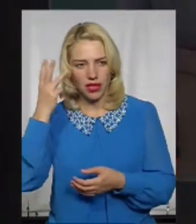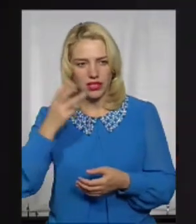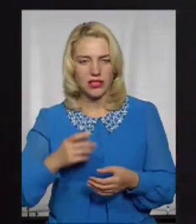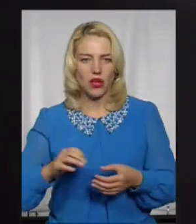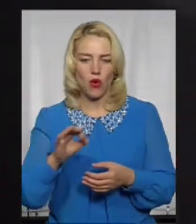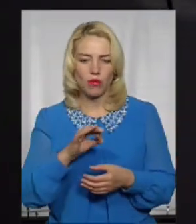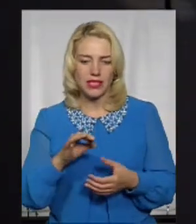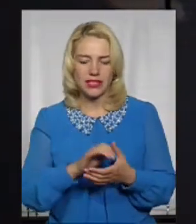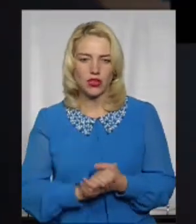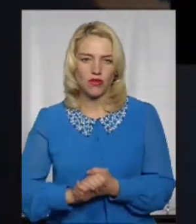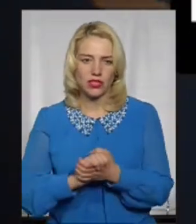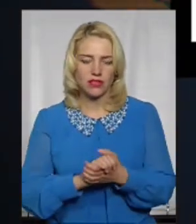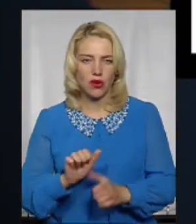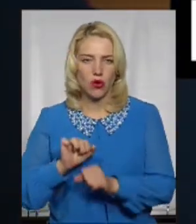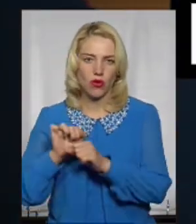природи.